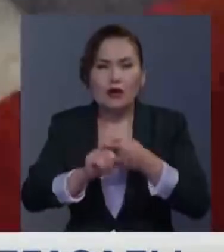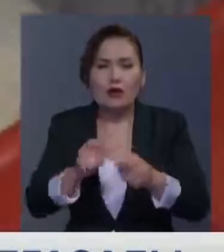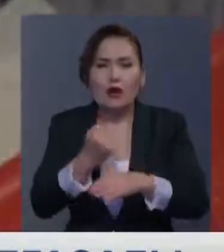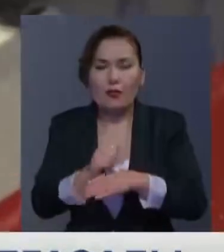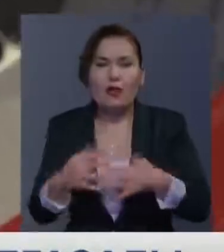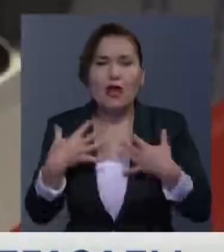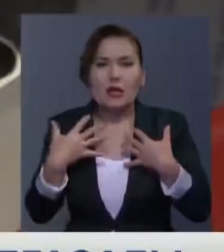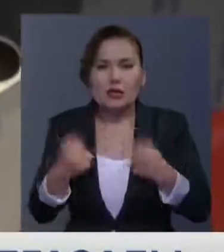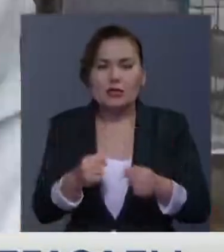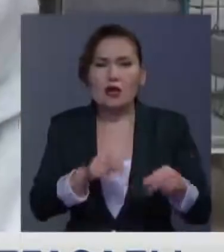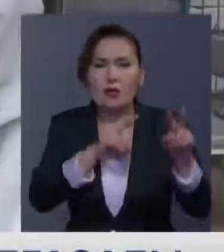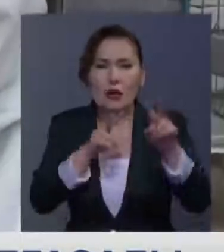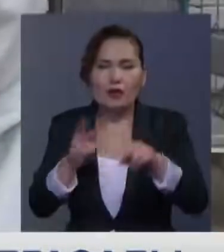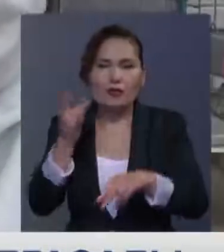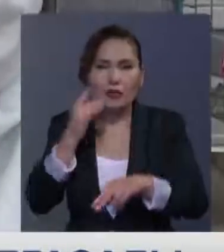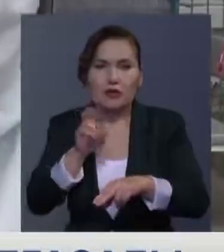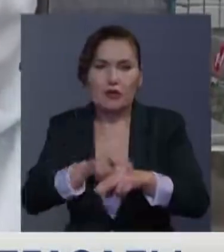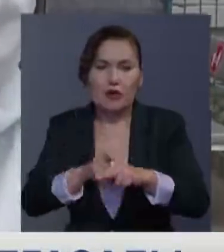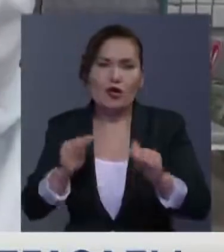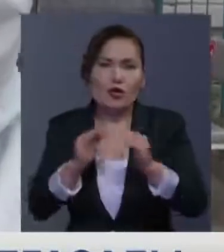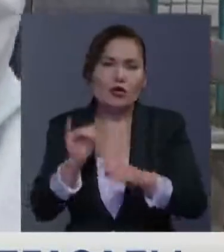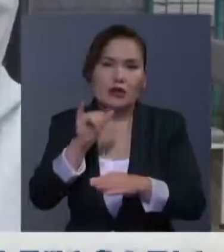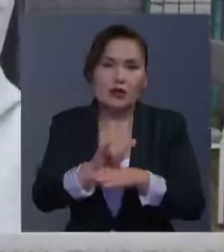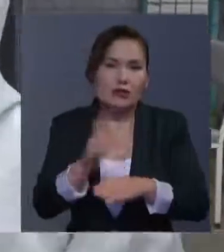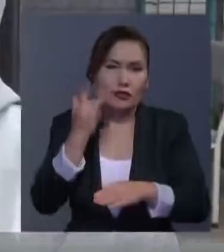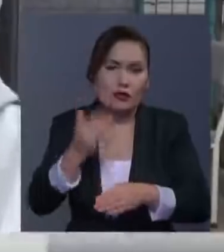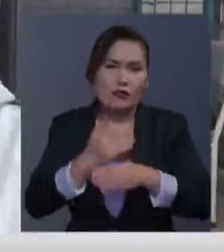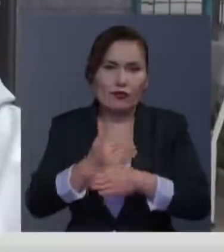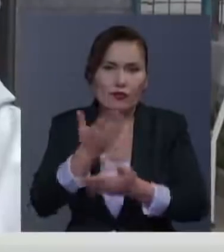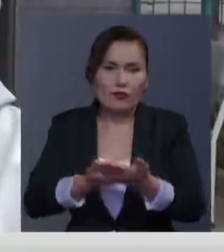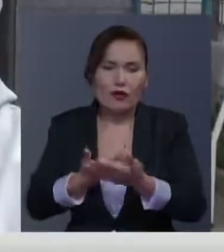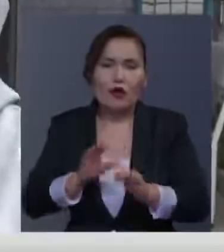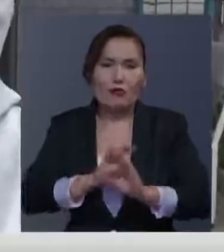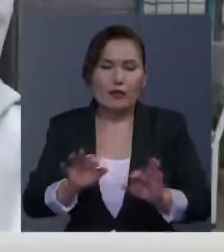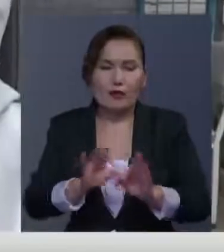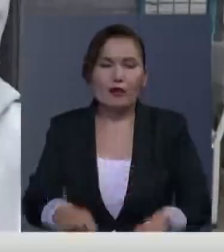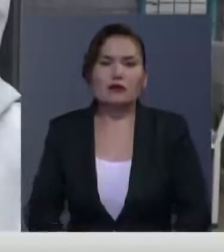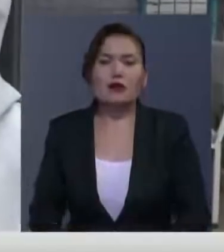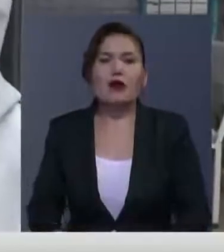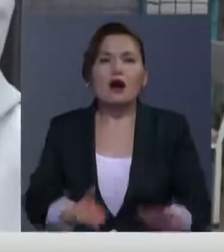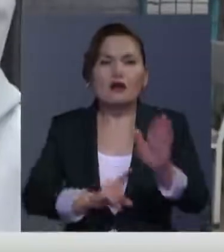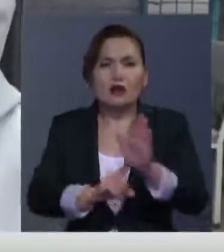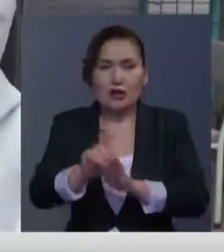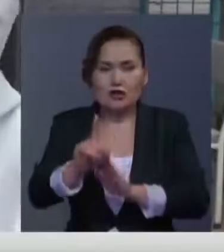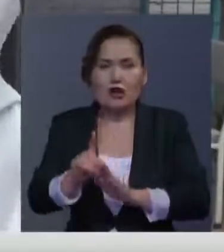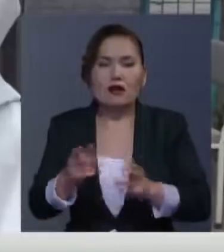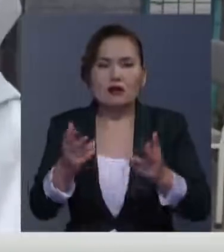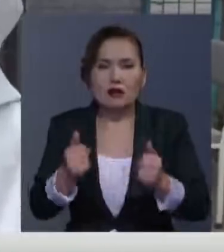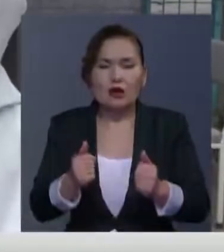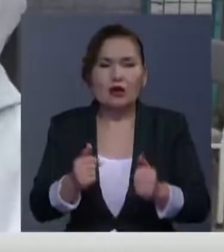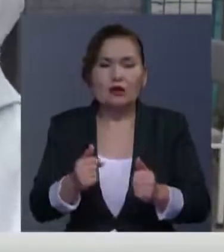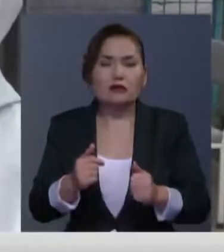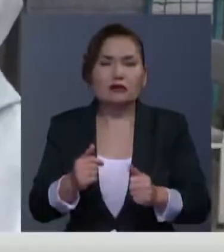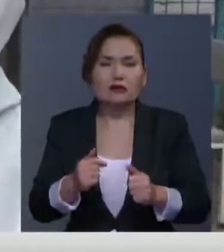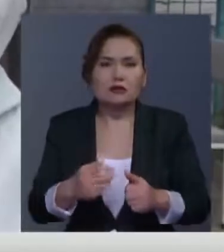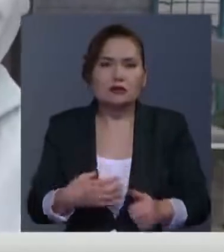денсаулығын бақылауға алған. Ең басында қорқыныш болды, әрине. Науқастар мен жұмыс деген кезде, ковид деген науқастар келген кезде,